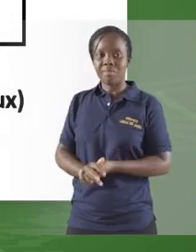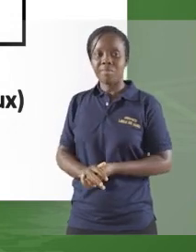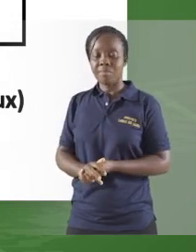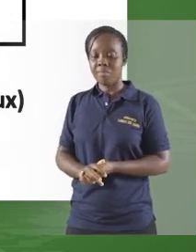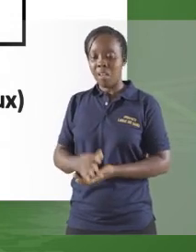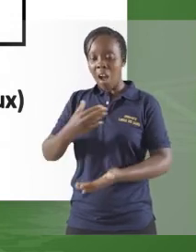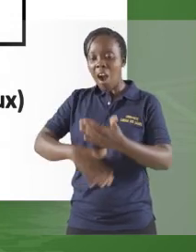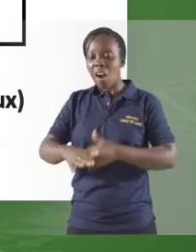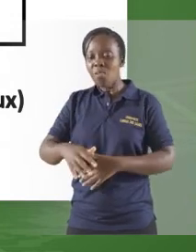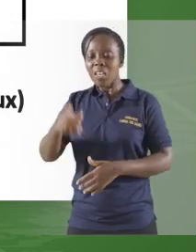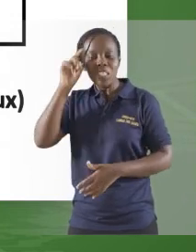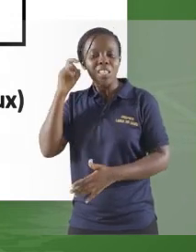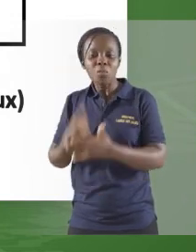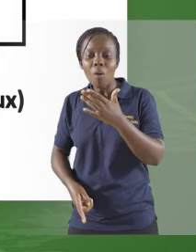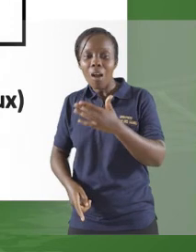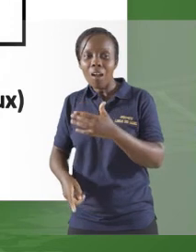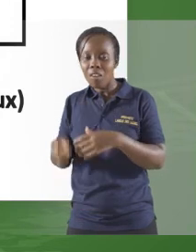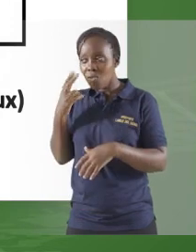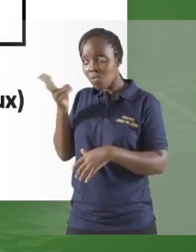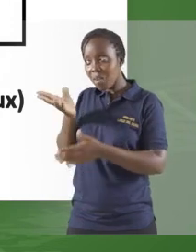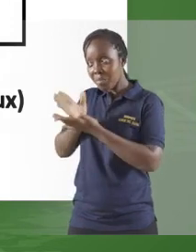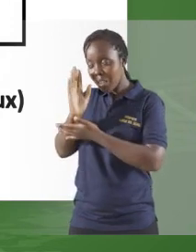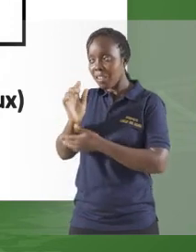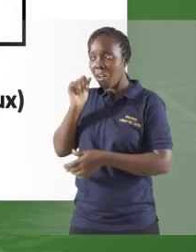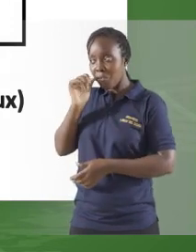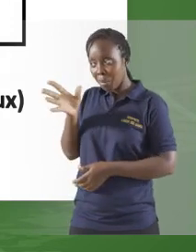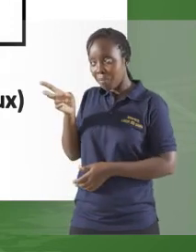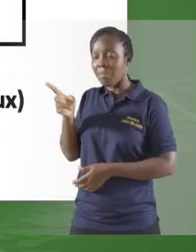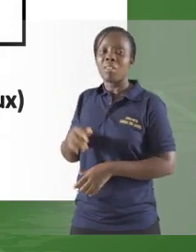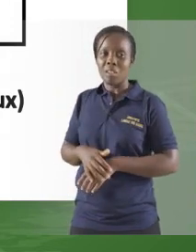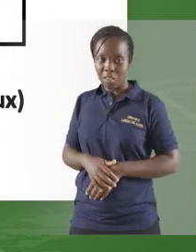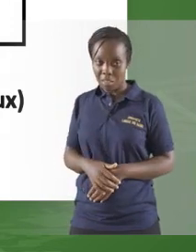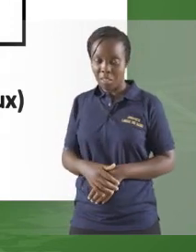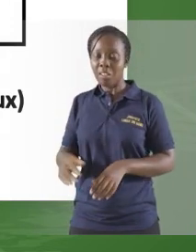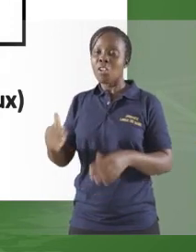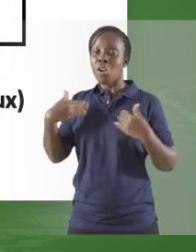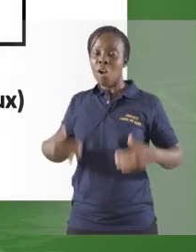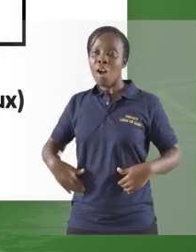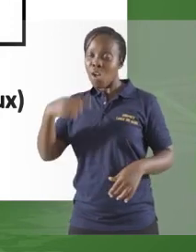L'individu est une femme de phénotype grand A.